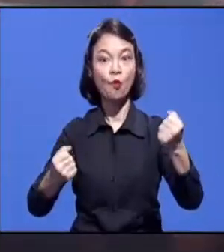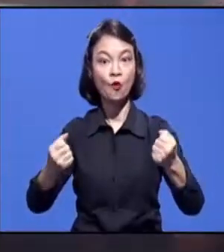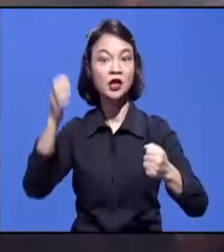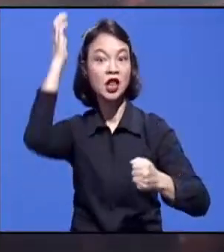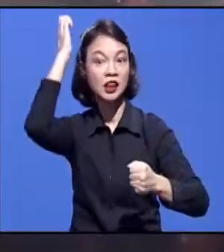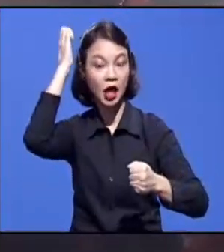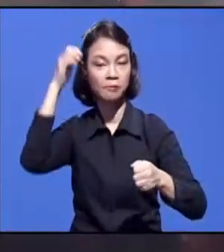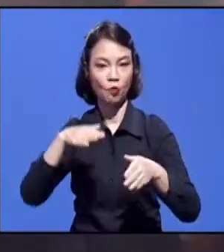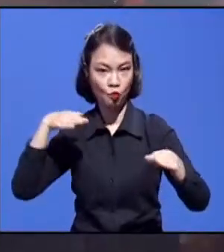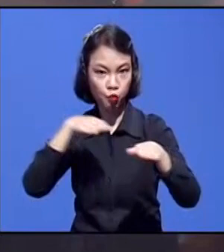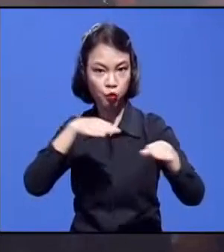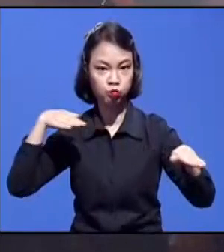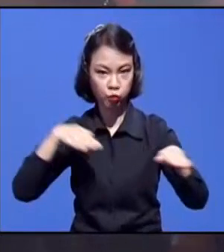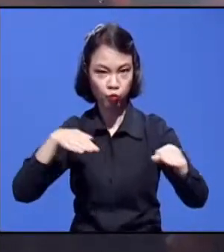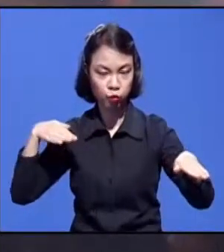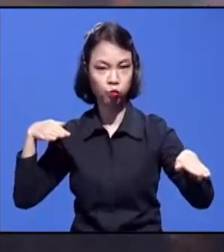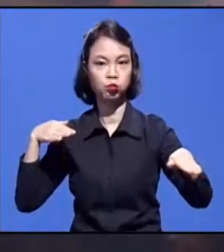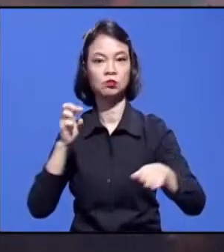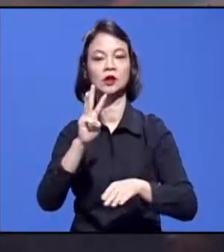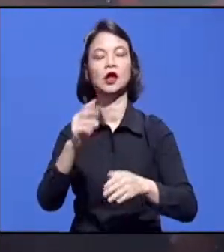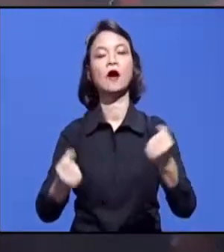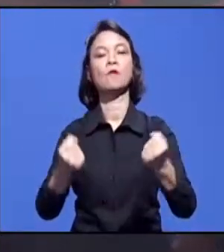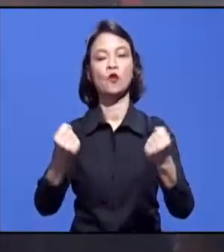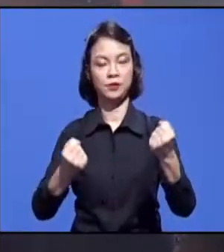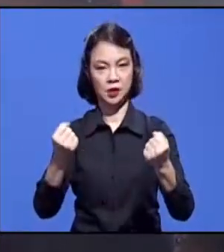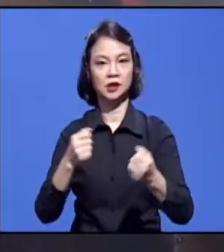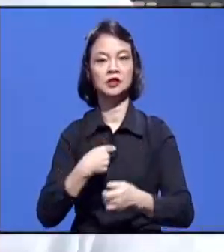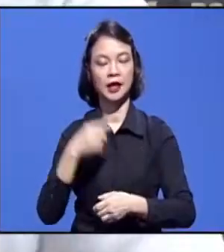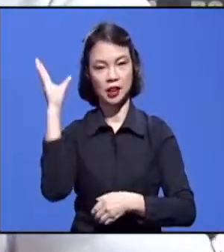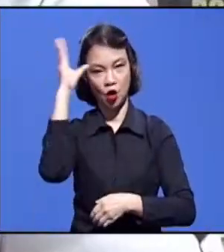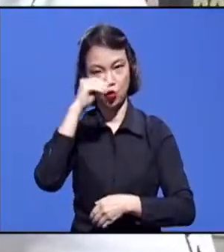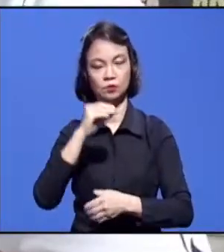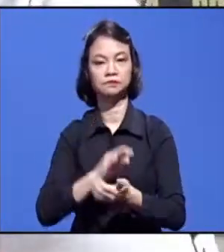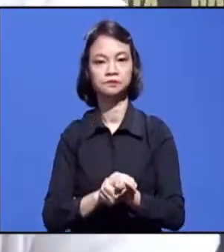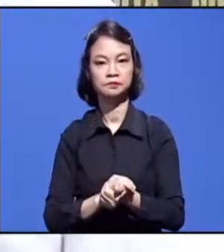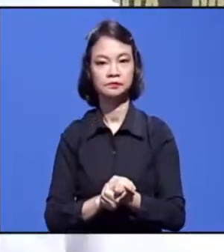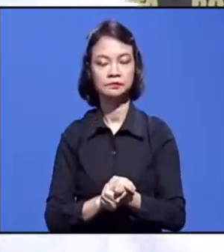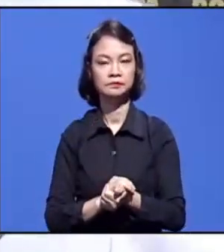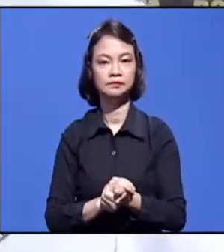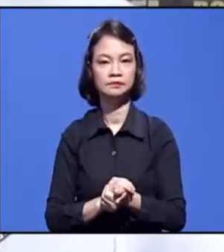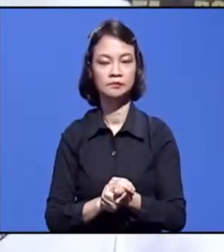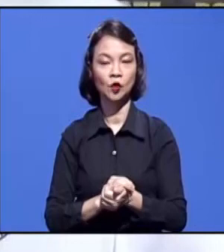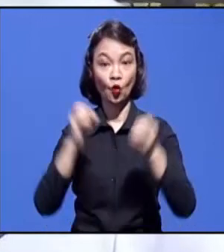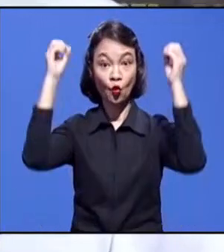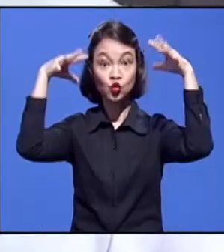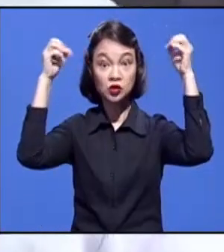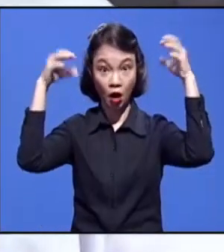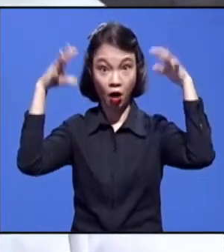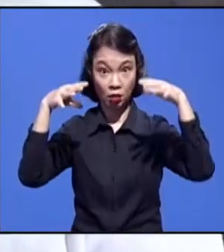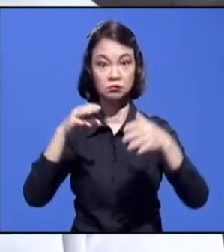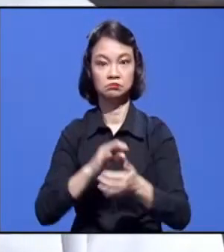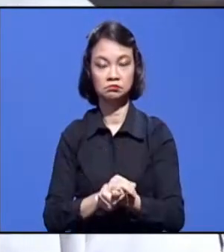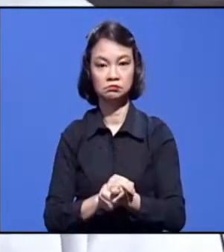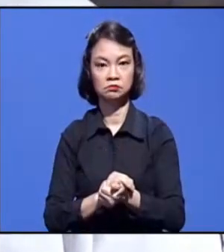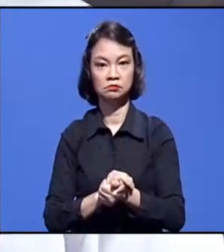Dia juga kena itu. Ya itu sebatas yang saya tahu. Lagi hujan ya. Kemudian